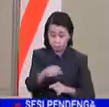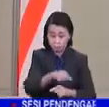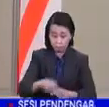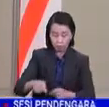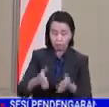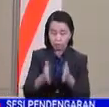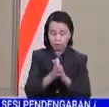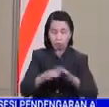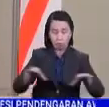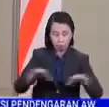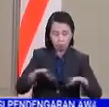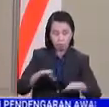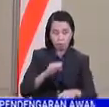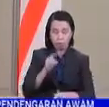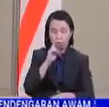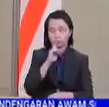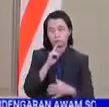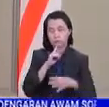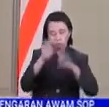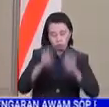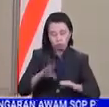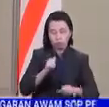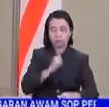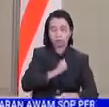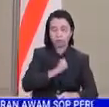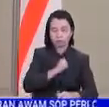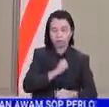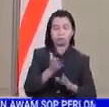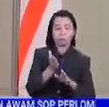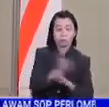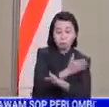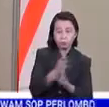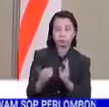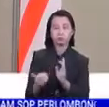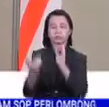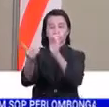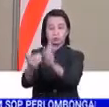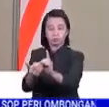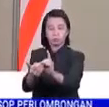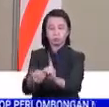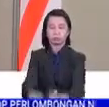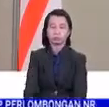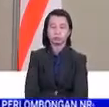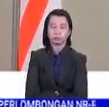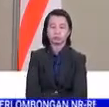disaran melakukan ujian kendiri COVID-19 sebelum pertemuan.